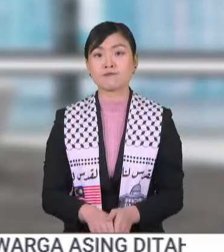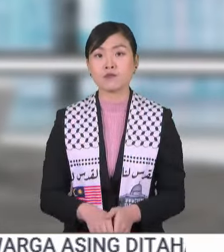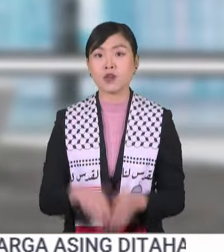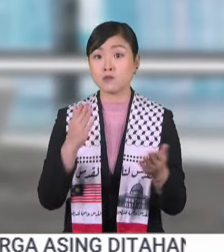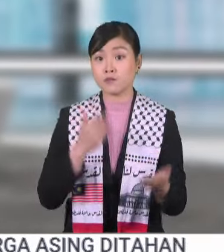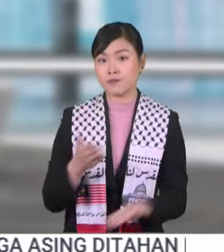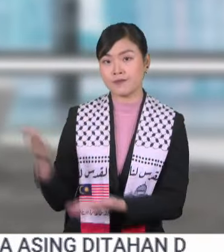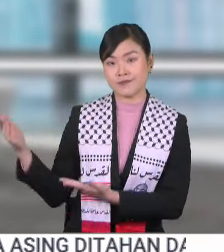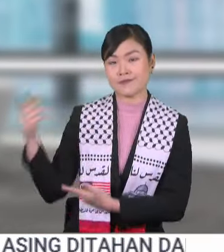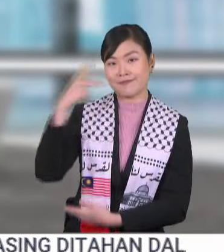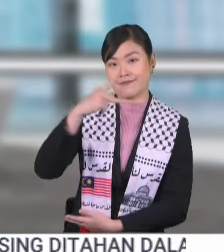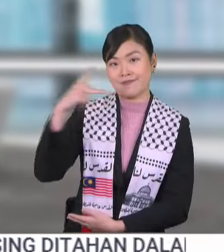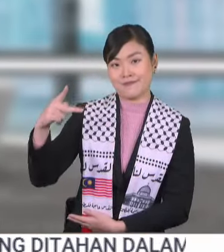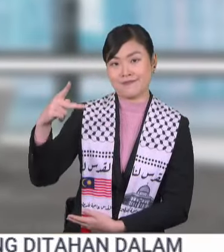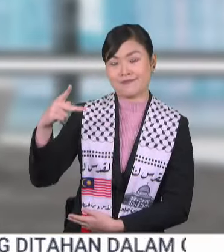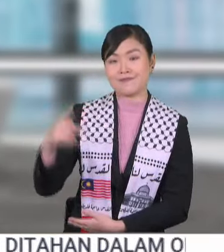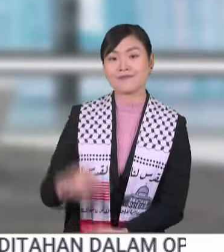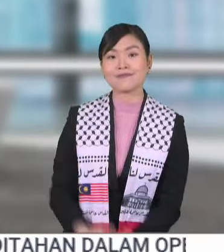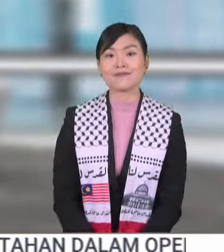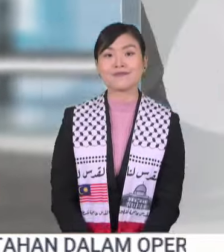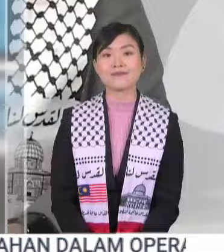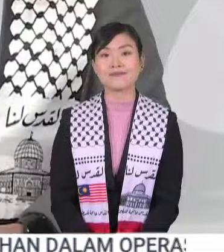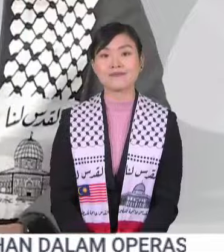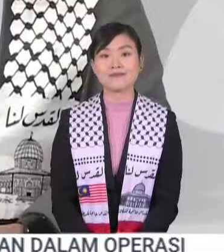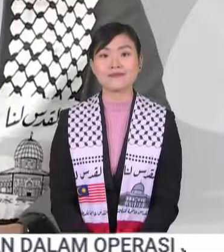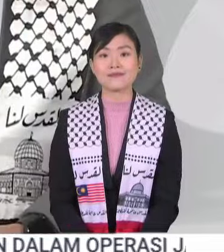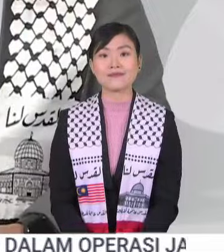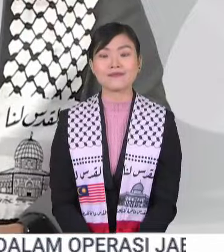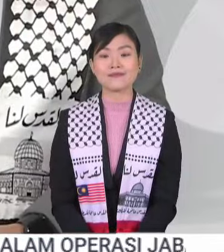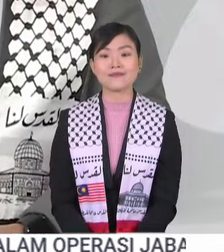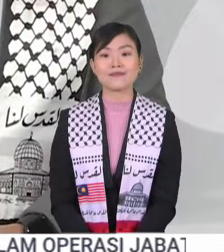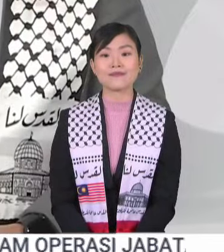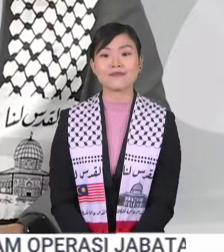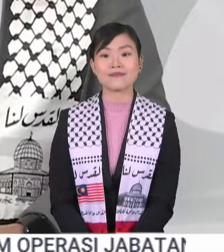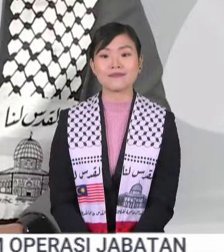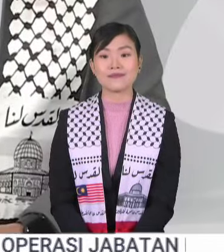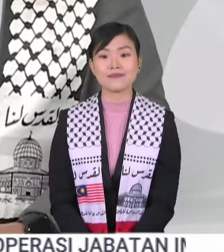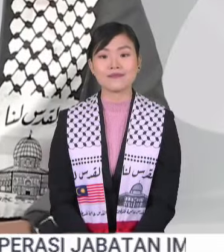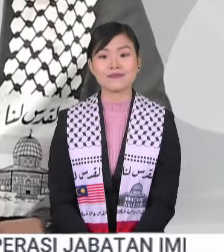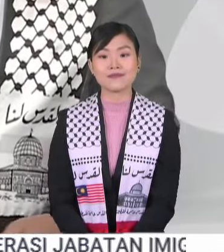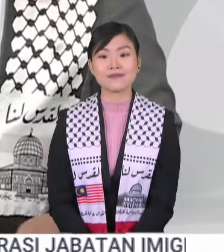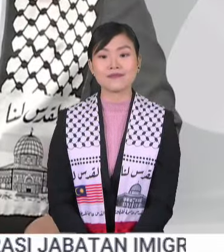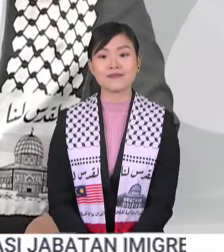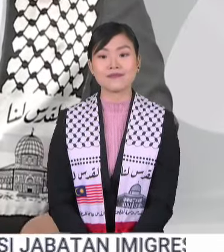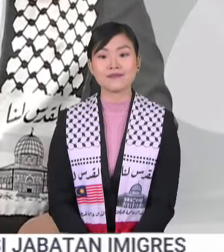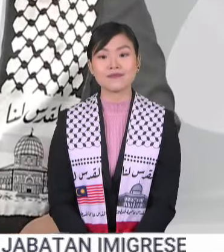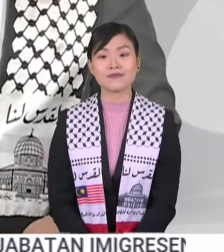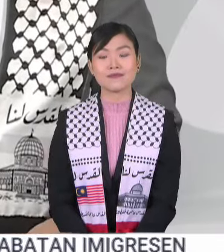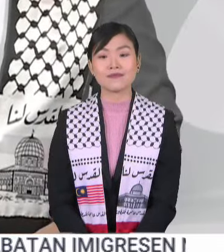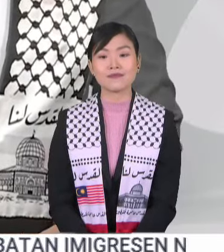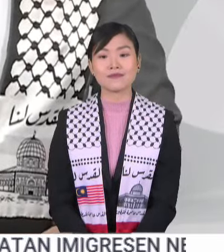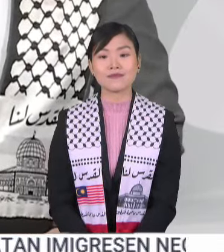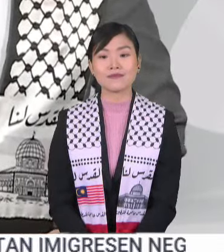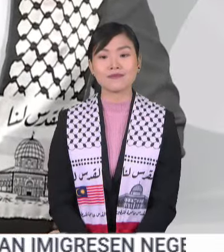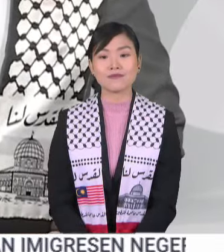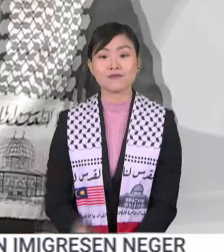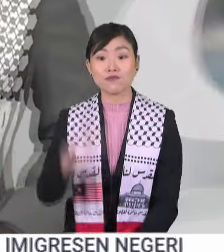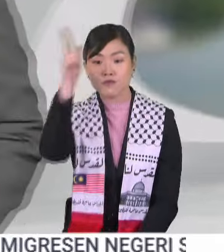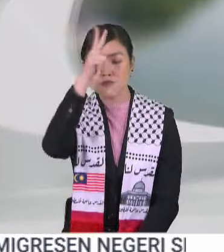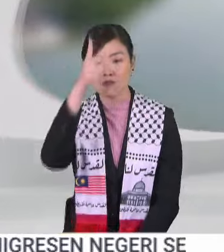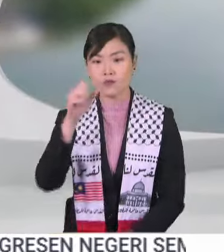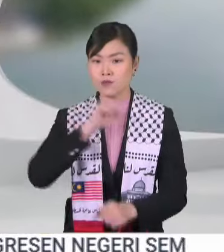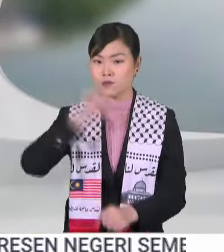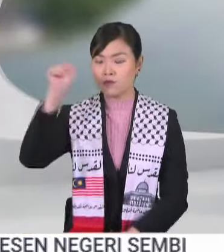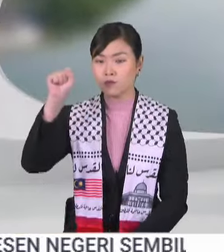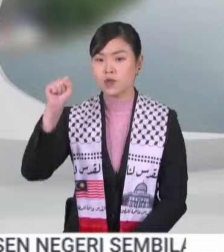terus sahaja bersama redwin Robin di Kota Kinabalu teruskan redwin baik Sahir kerajaan Sabah